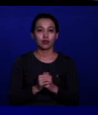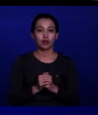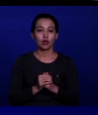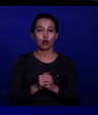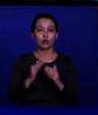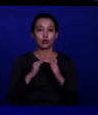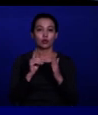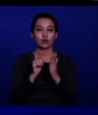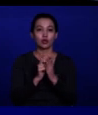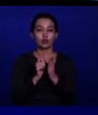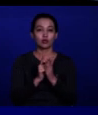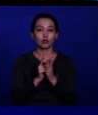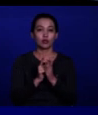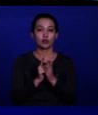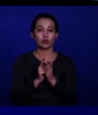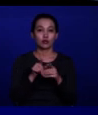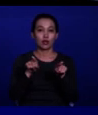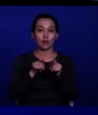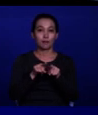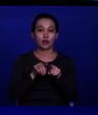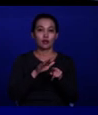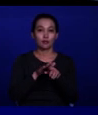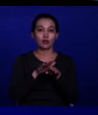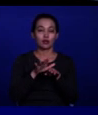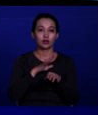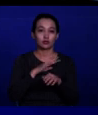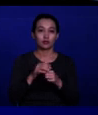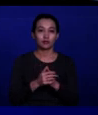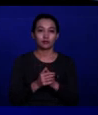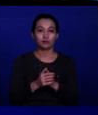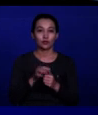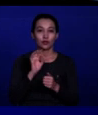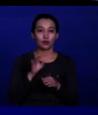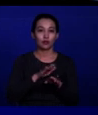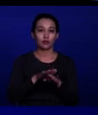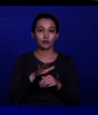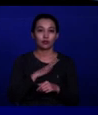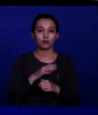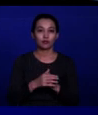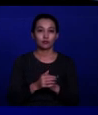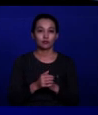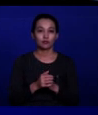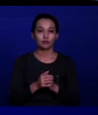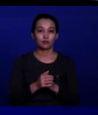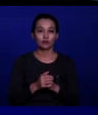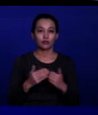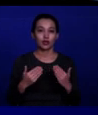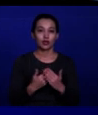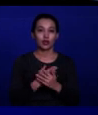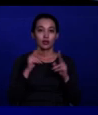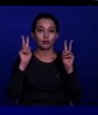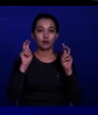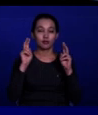shunday bajardingizmi? Unday bo'lsa, juda ham to'g'ri bajargansiz. Keling, endi vaqtni o'tkazmasdan yangi